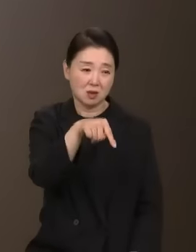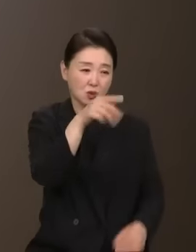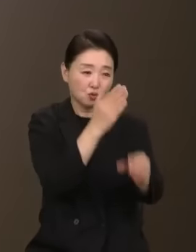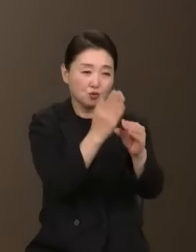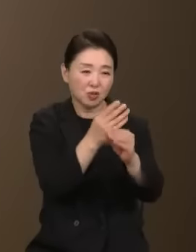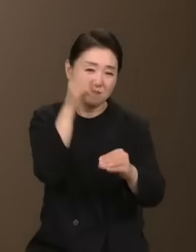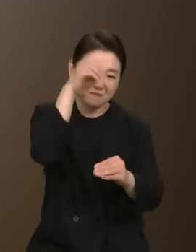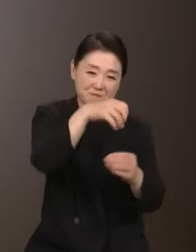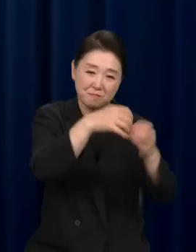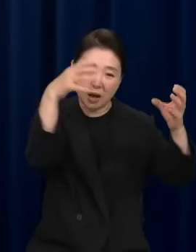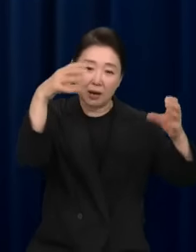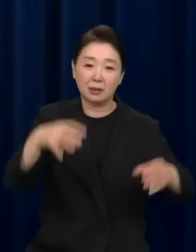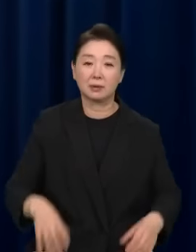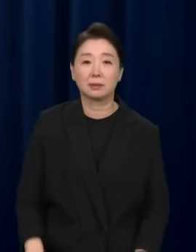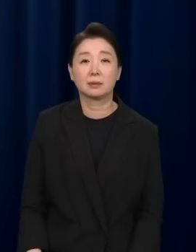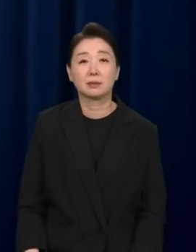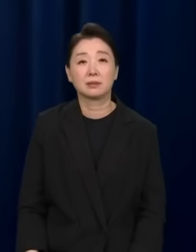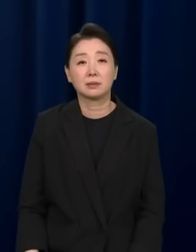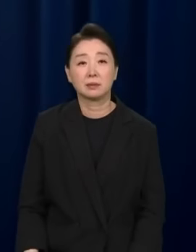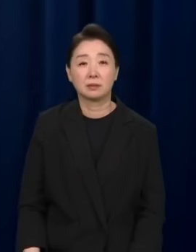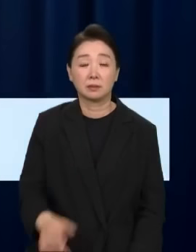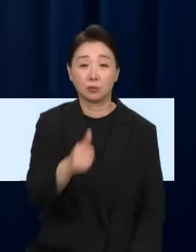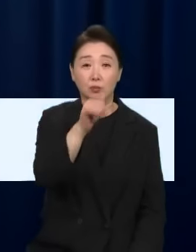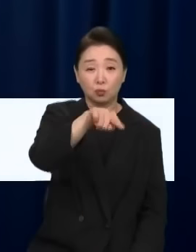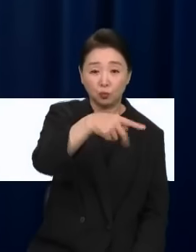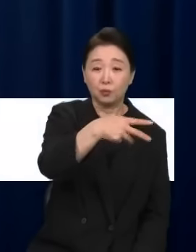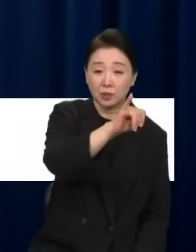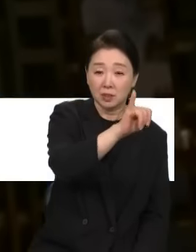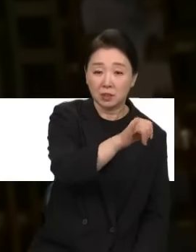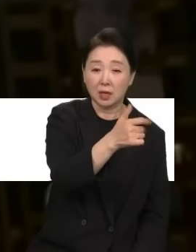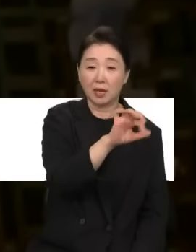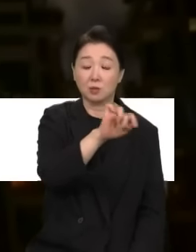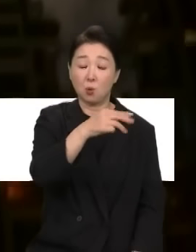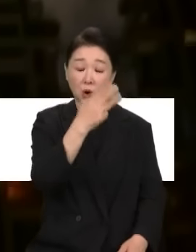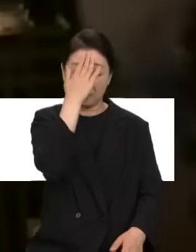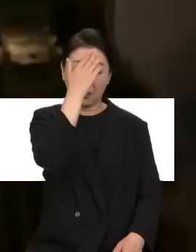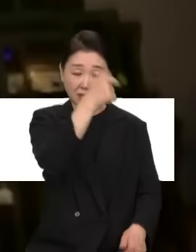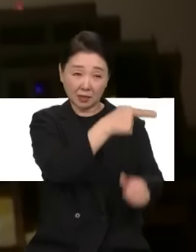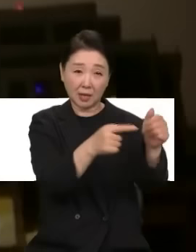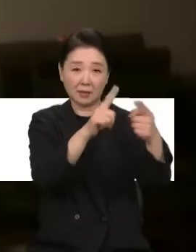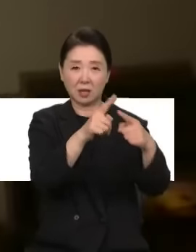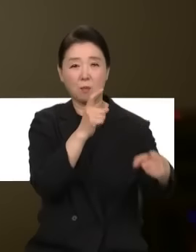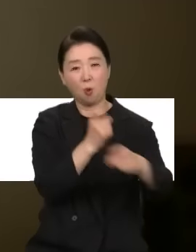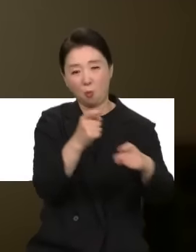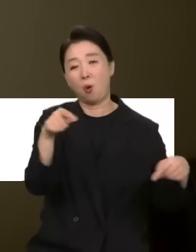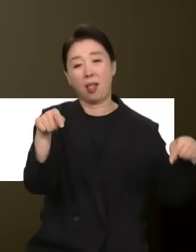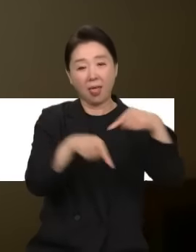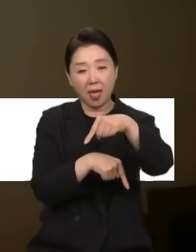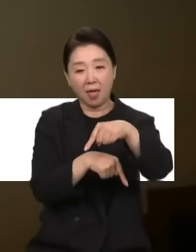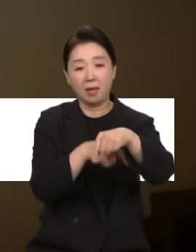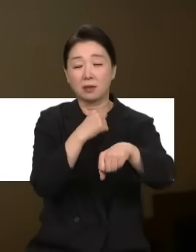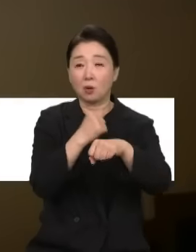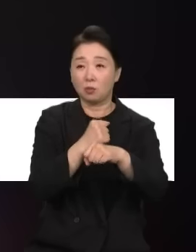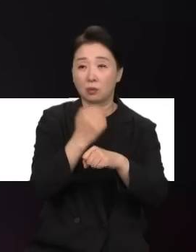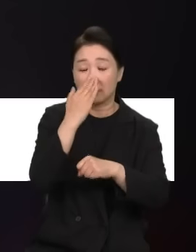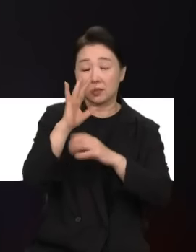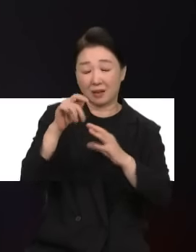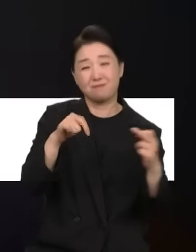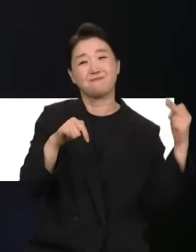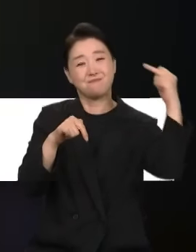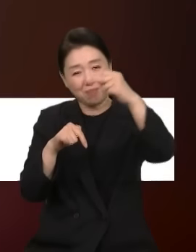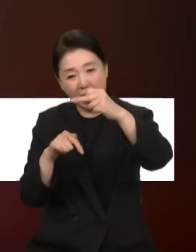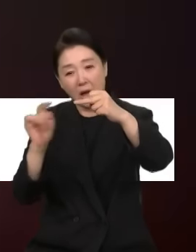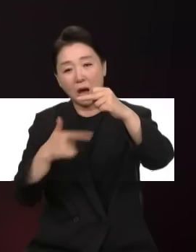거라고 밝혔습니다 앞서 후티반군이 헤즈볼라 수장 사례에 대한 보복을 천명하며 이스라엘을 향해 탄도 미사일을